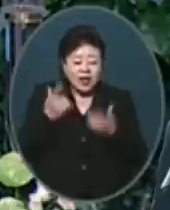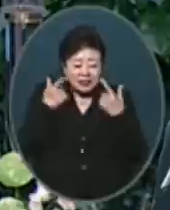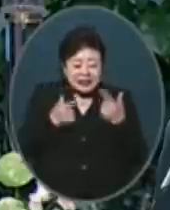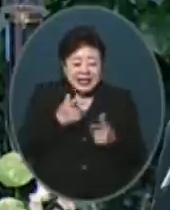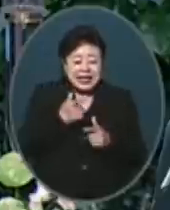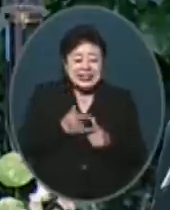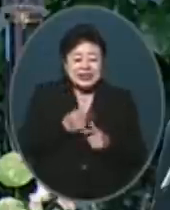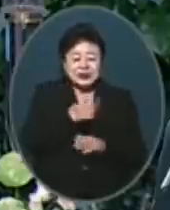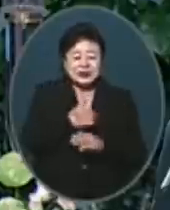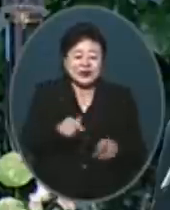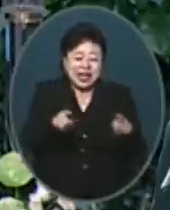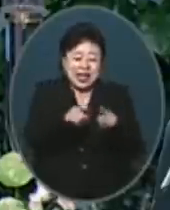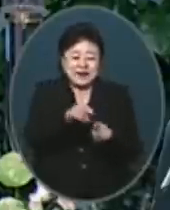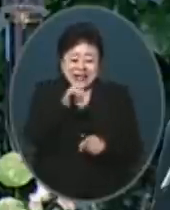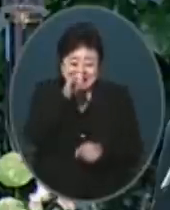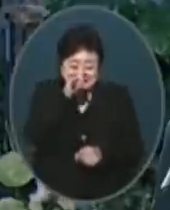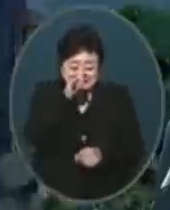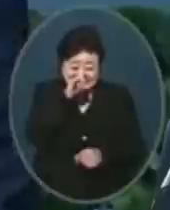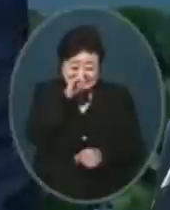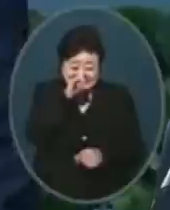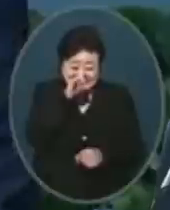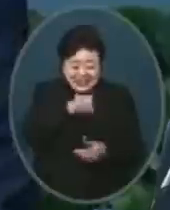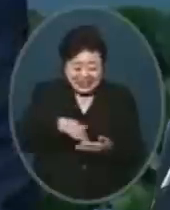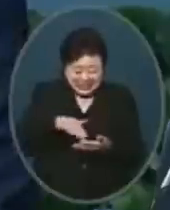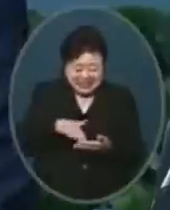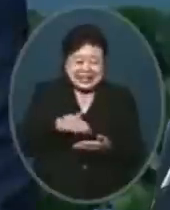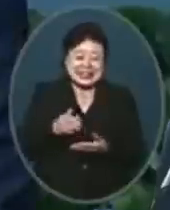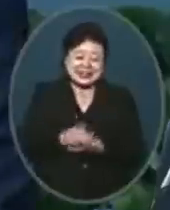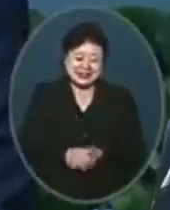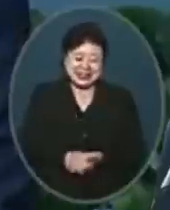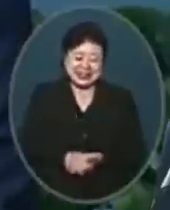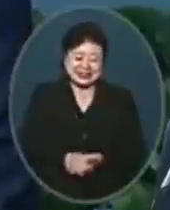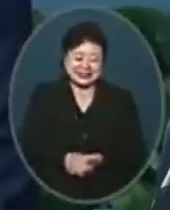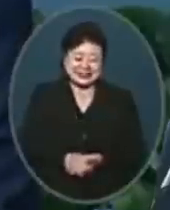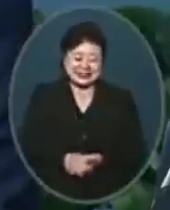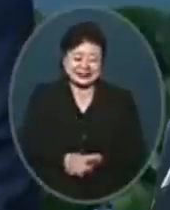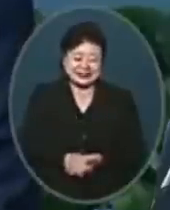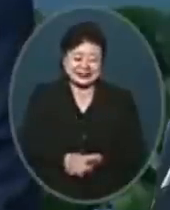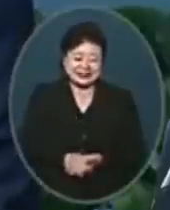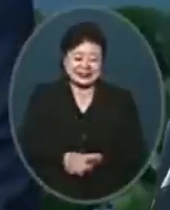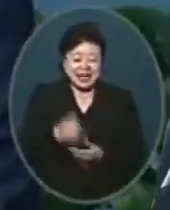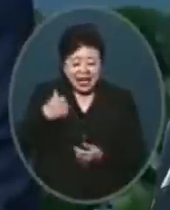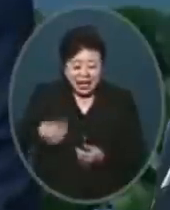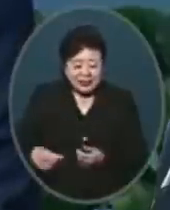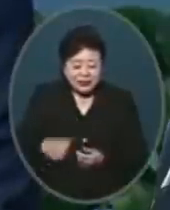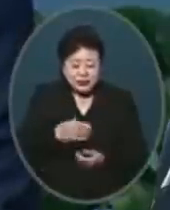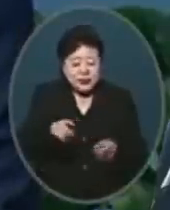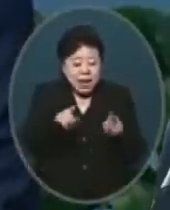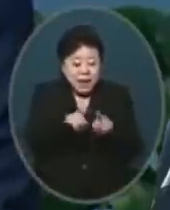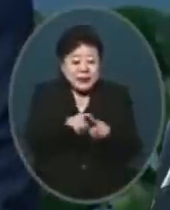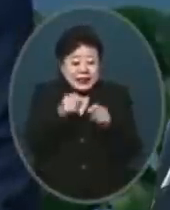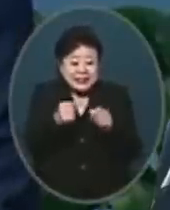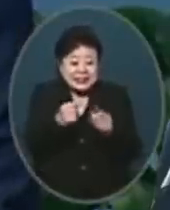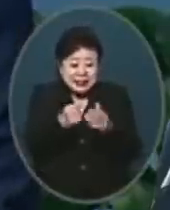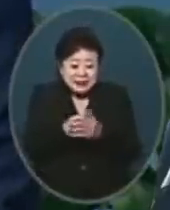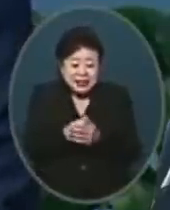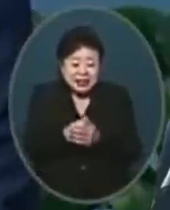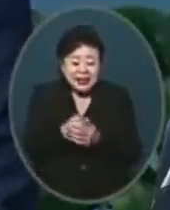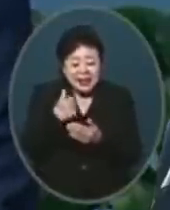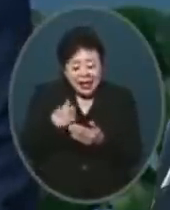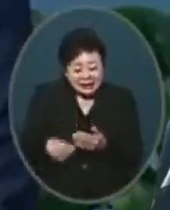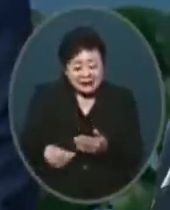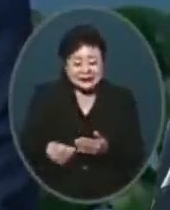언제나 예수 그리스도와 함께 있는 우리를 계산해야 되는 것입니다. 아들이 우리와 같이 계시니